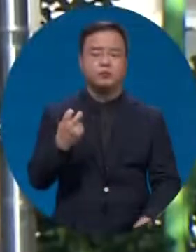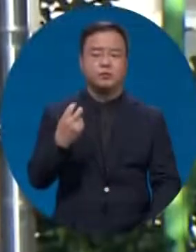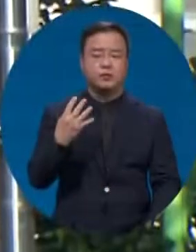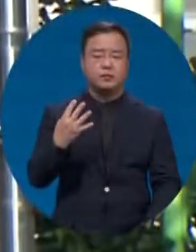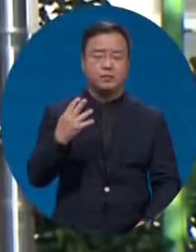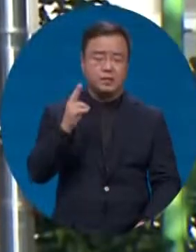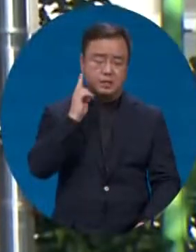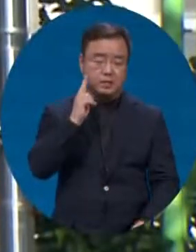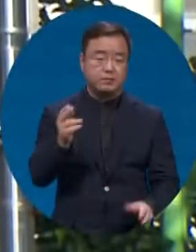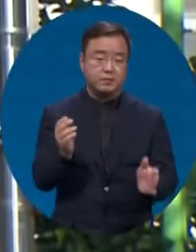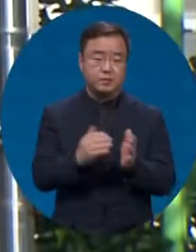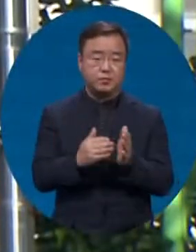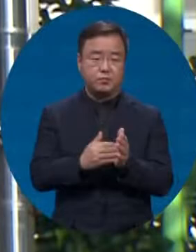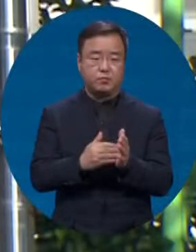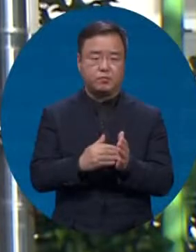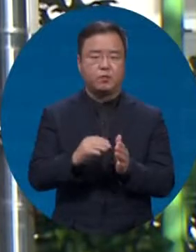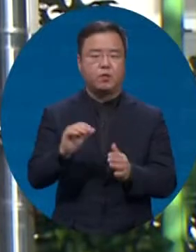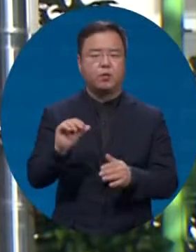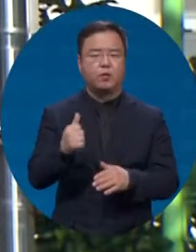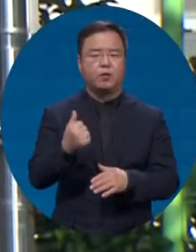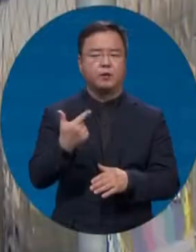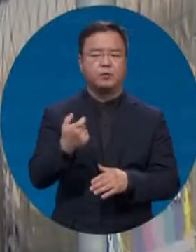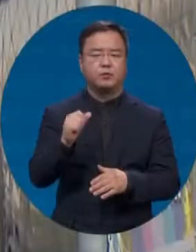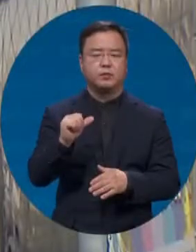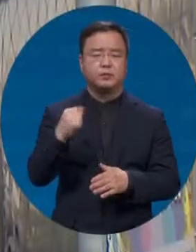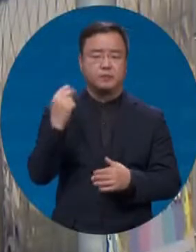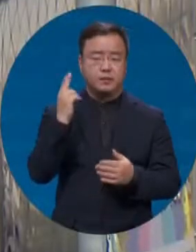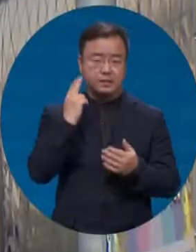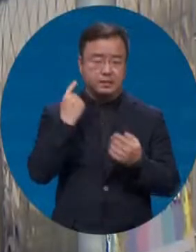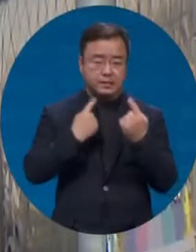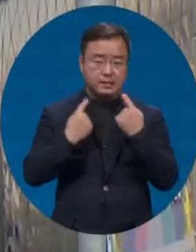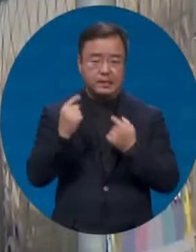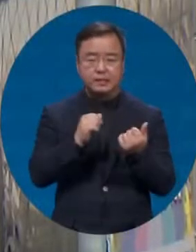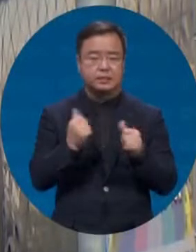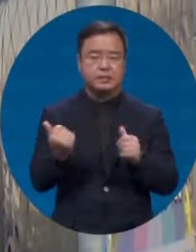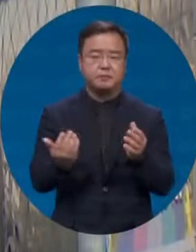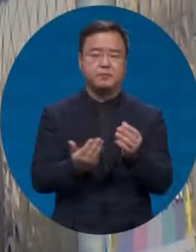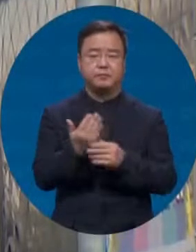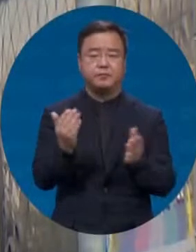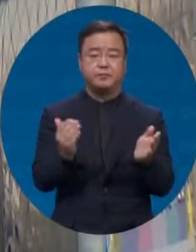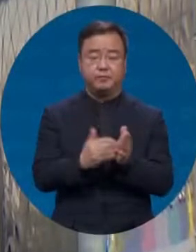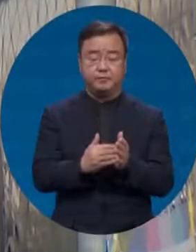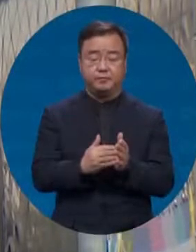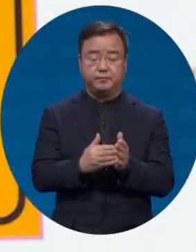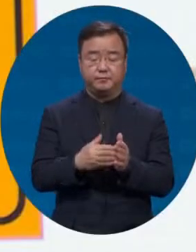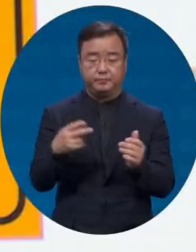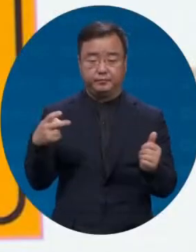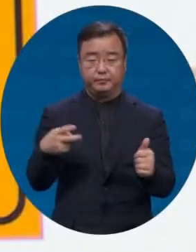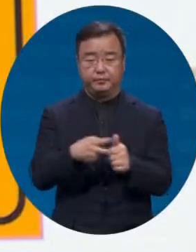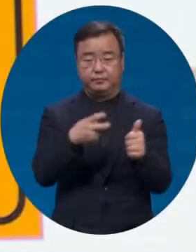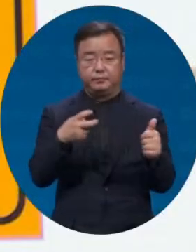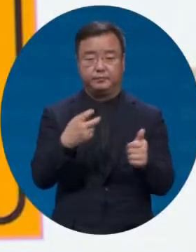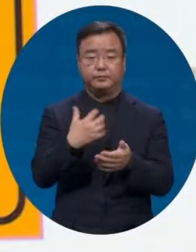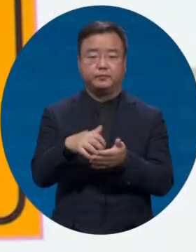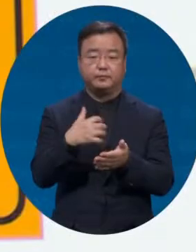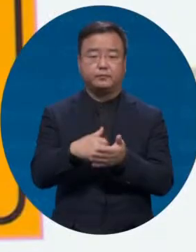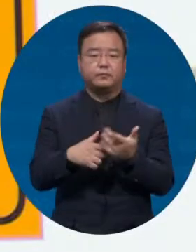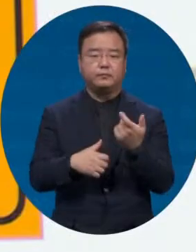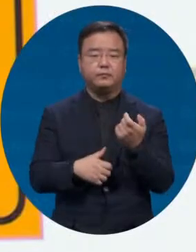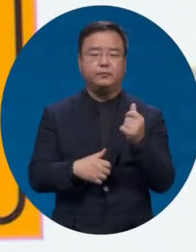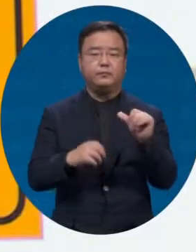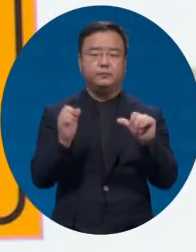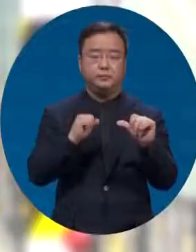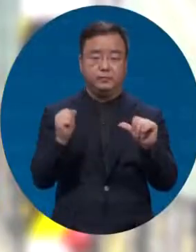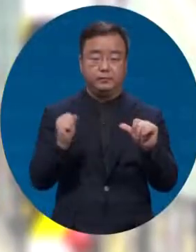예순 다섯 명의 사상자가 발생했습니다 이 가운데 보행 중 교통사고를 당한 비율은 65% 에